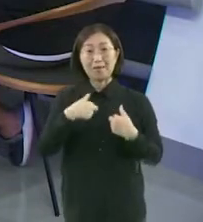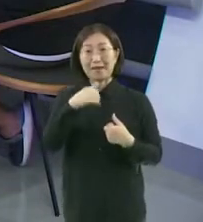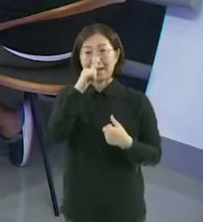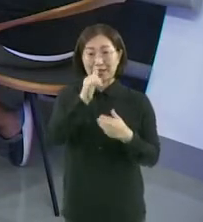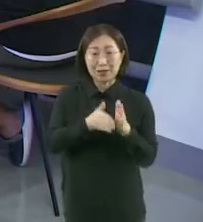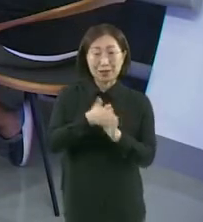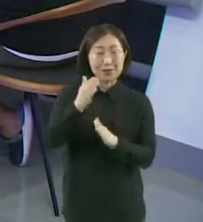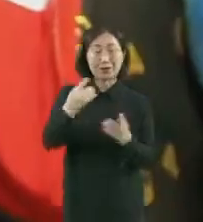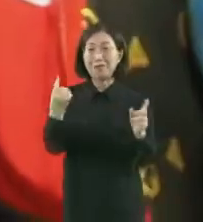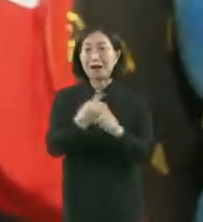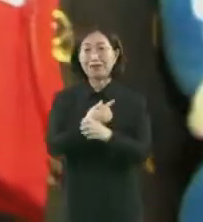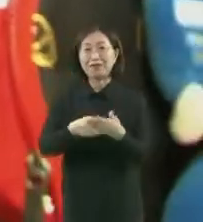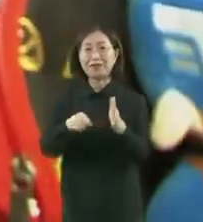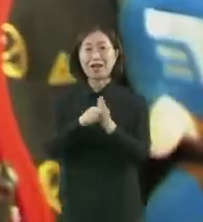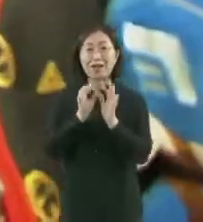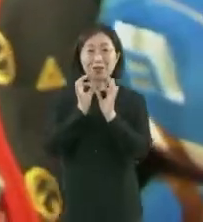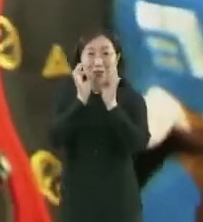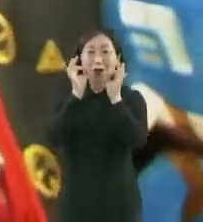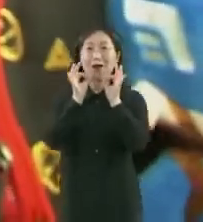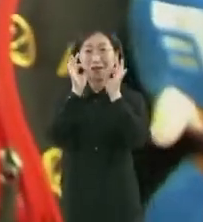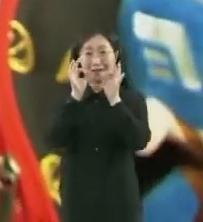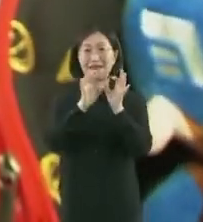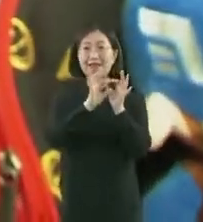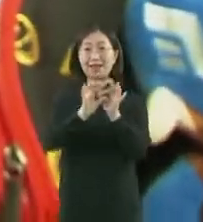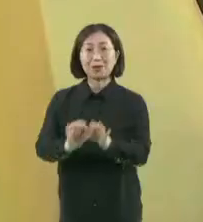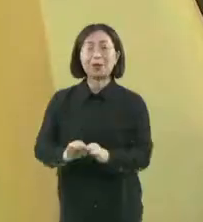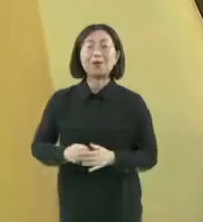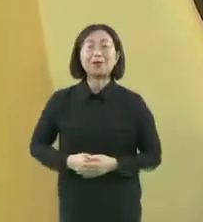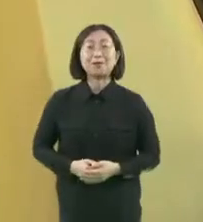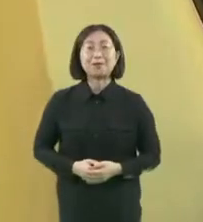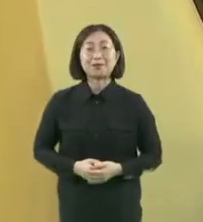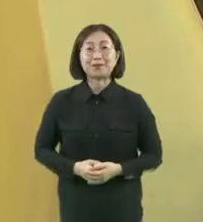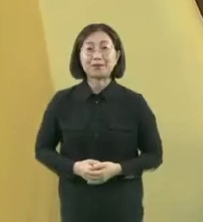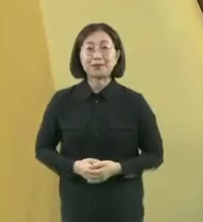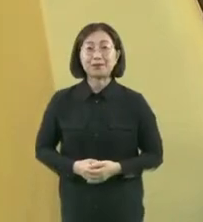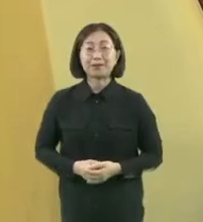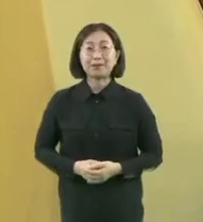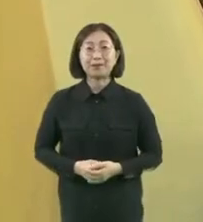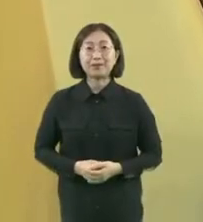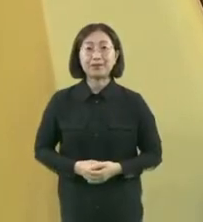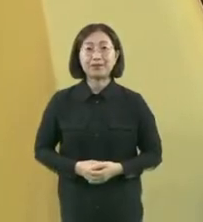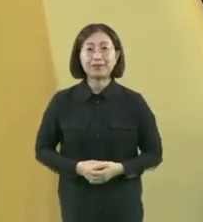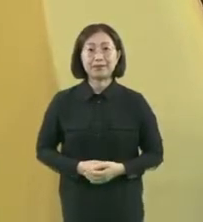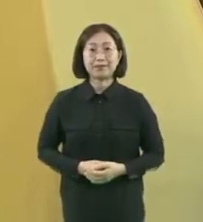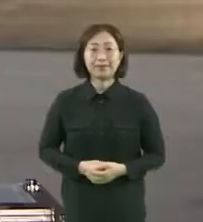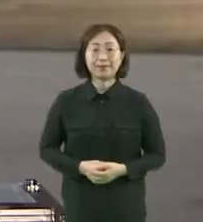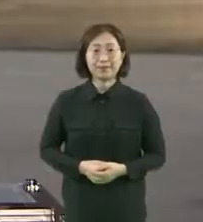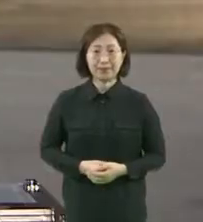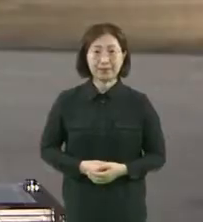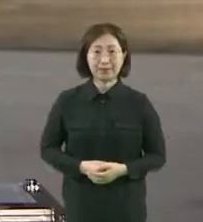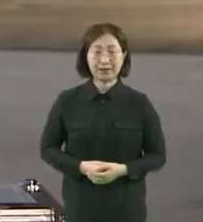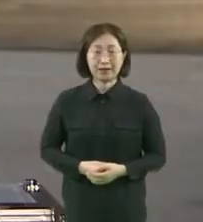대전으로 변신하기 위한 노력들이 계속되고 있습니다. TJB 조형준입니다.